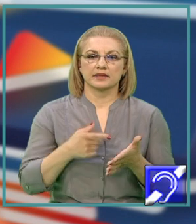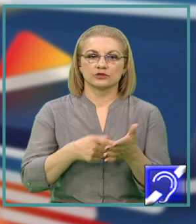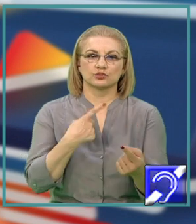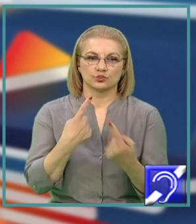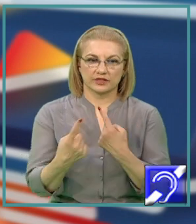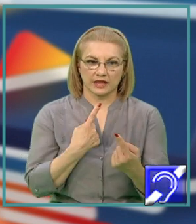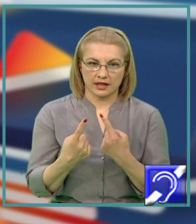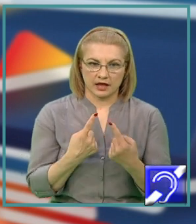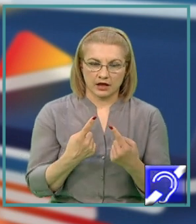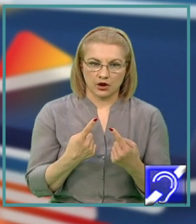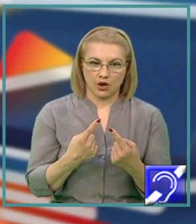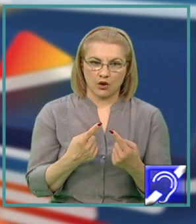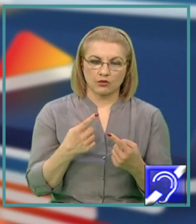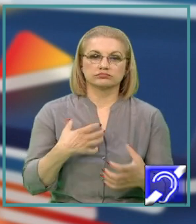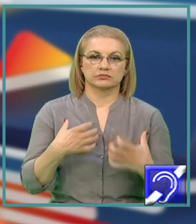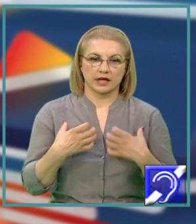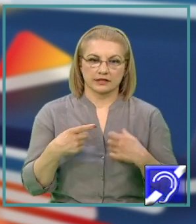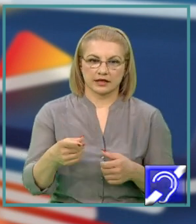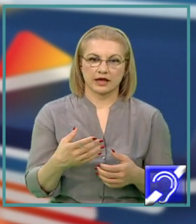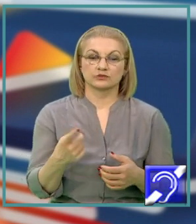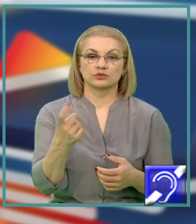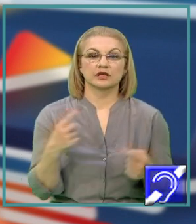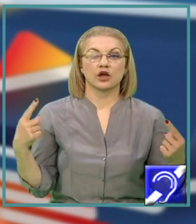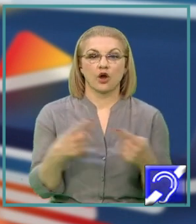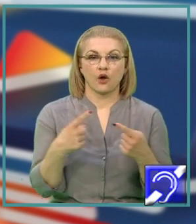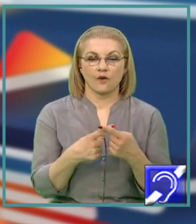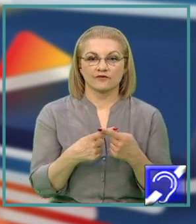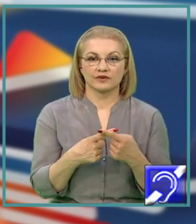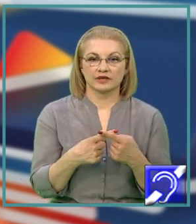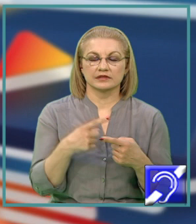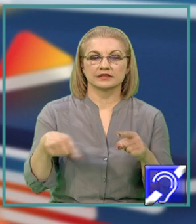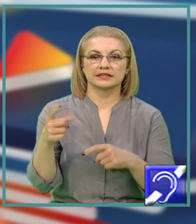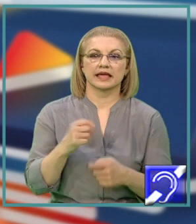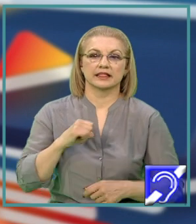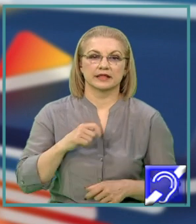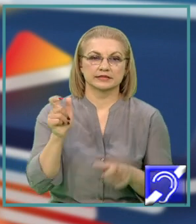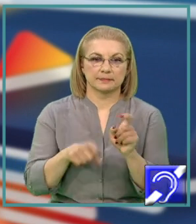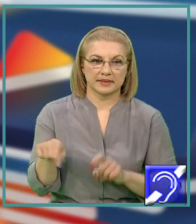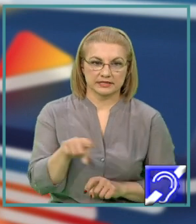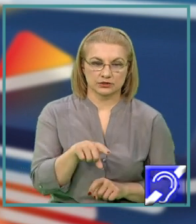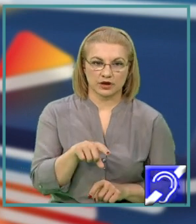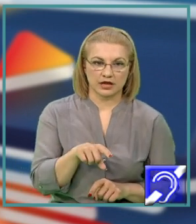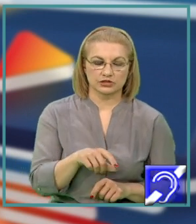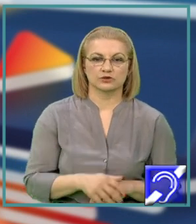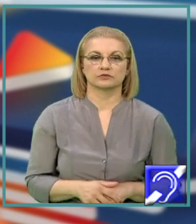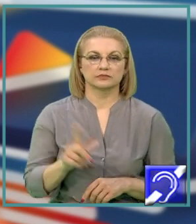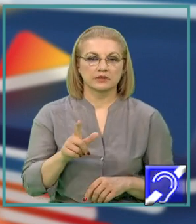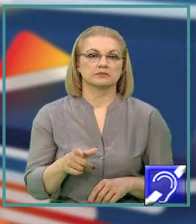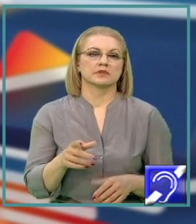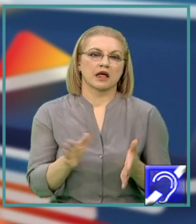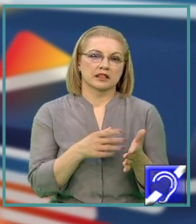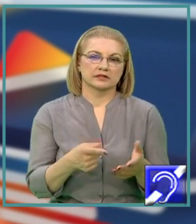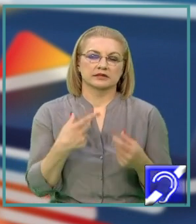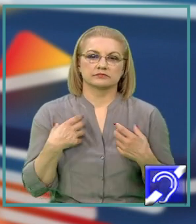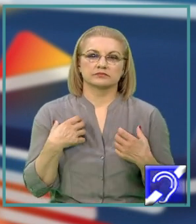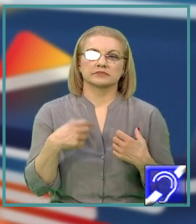un conflict apărut din ciocnirea intereselor și a sentimentelor personajelor. Specii literare cu caracter dramatic sunt comedia,